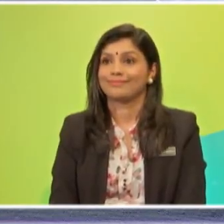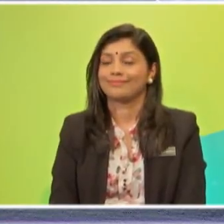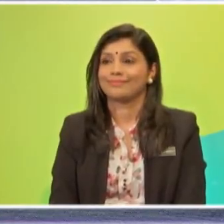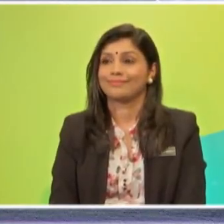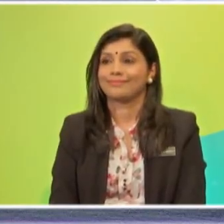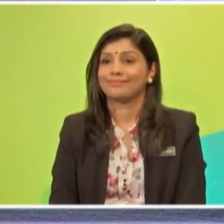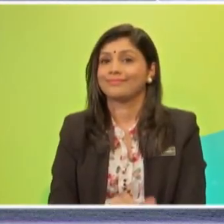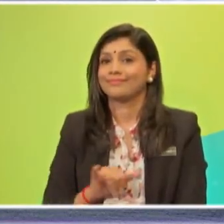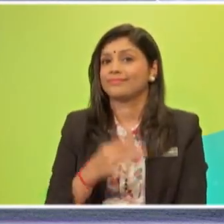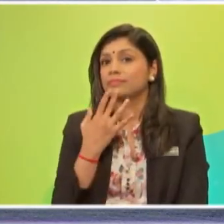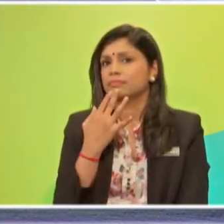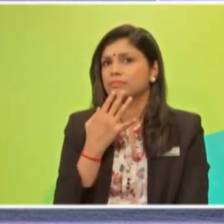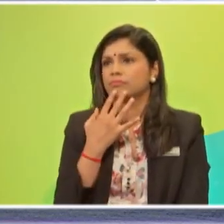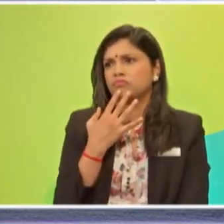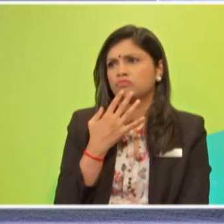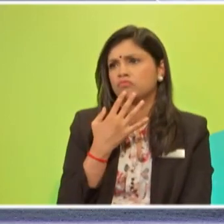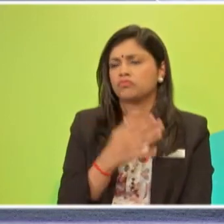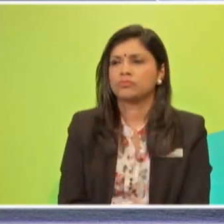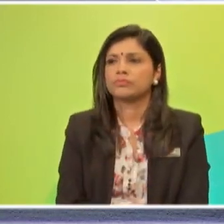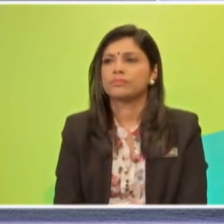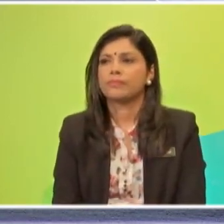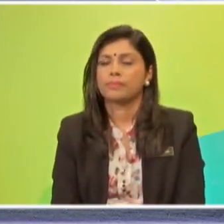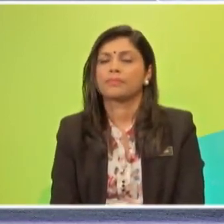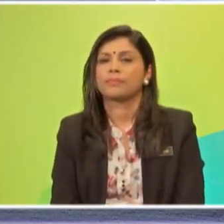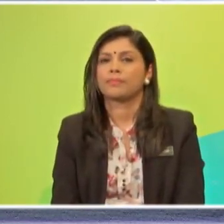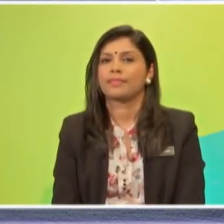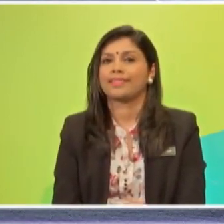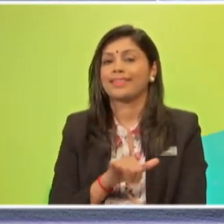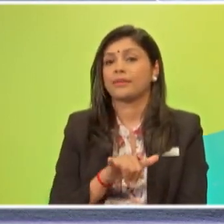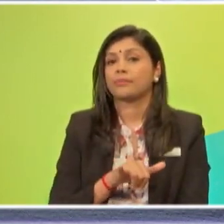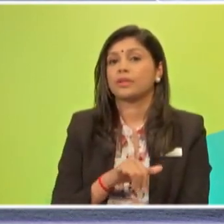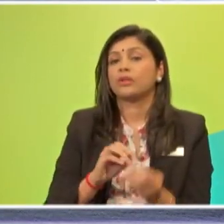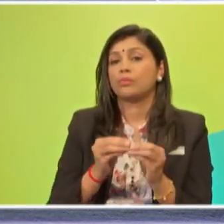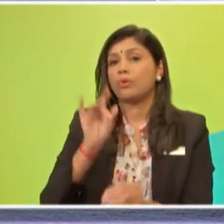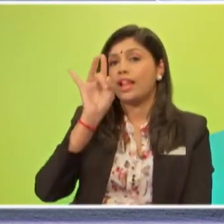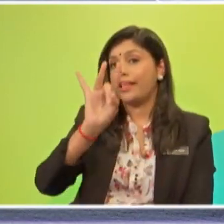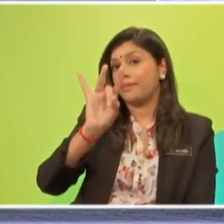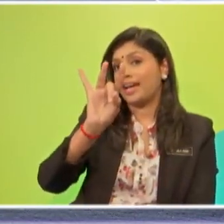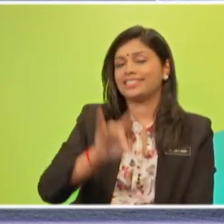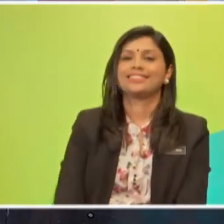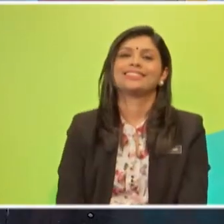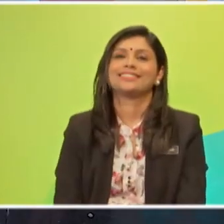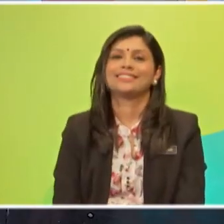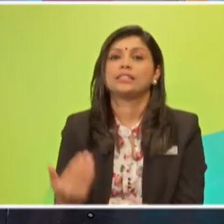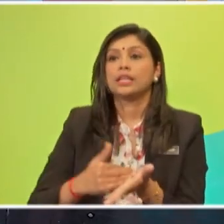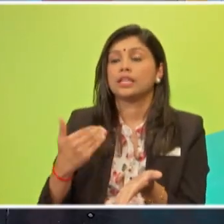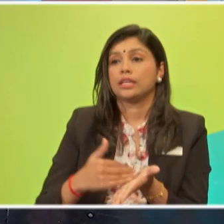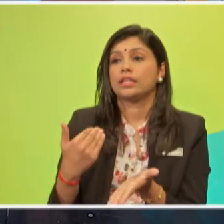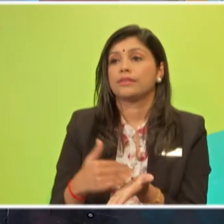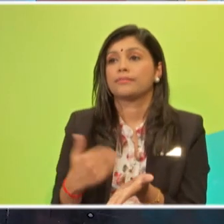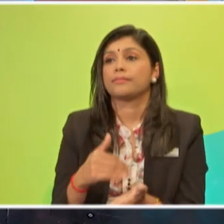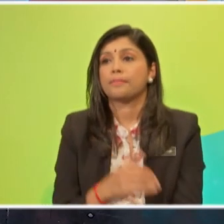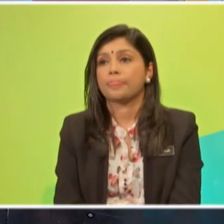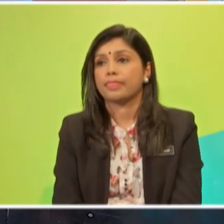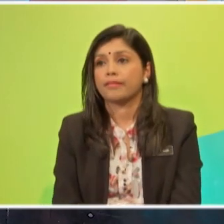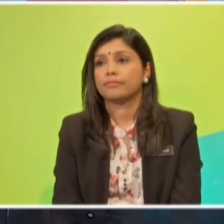Betul. Okey. Itu adalah nombor 8. Baik. Okey, sekarang kita akan cuba lagi, Sean. Okay. Ada lagi